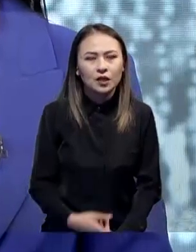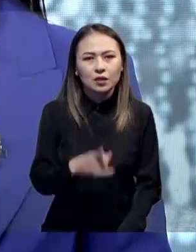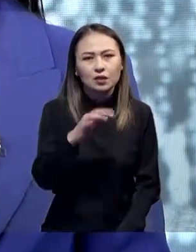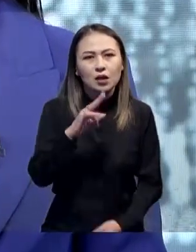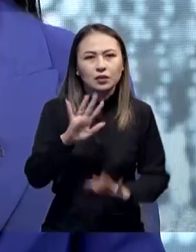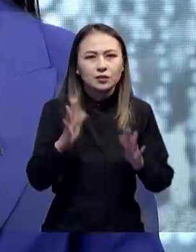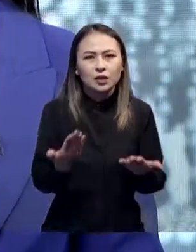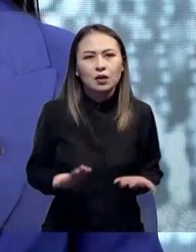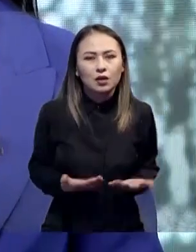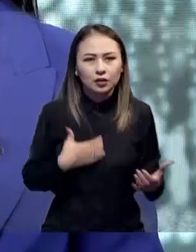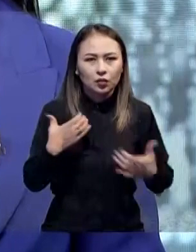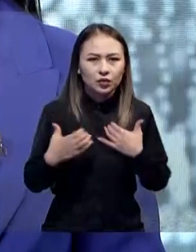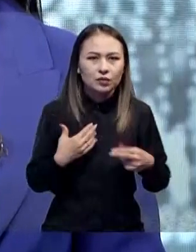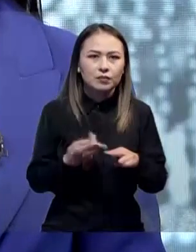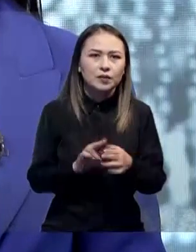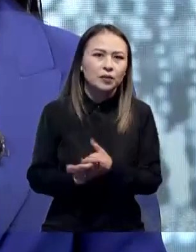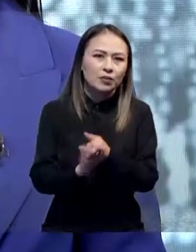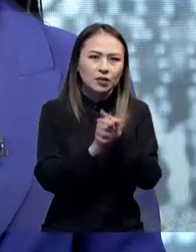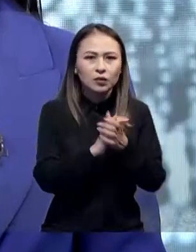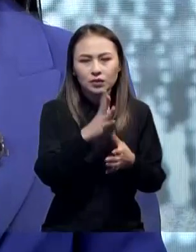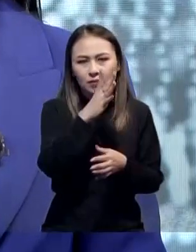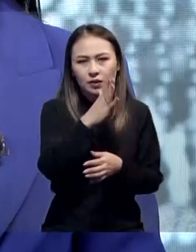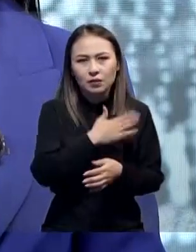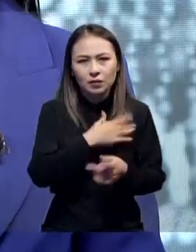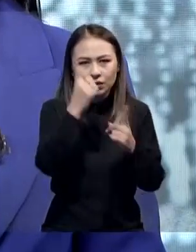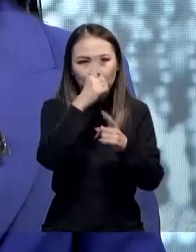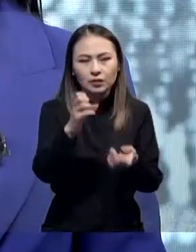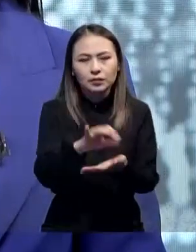Израильдегі жағдайға бізде алаңдаудамыз. Бейбіт заман болсын. Біз хабарымызды жалғастырамыз.